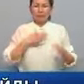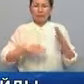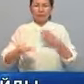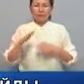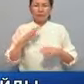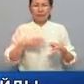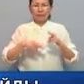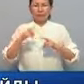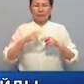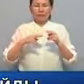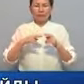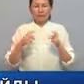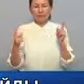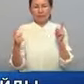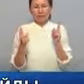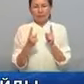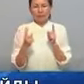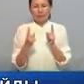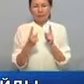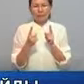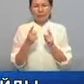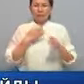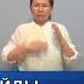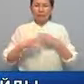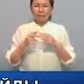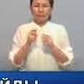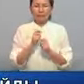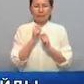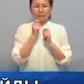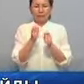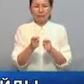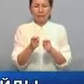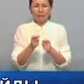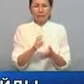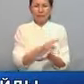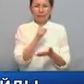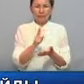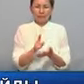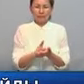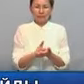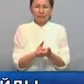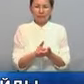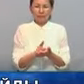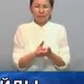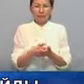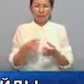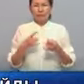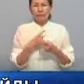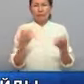күйменен бір-бірлеріне қуаныш сыйлауға міндетті болған бір